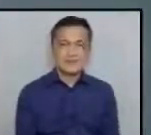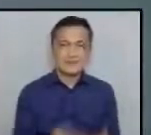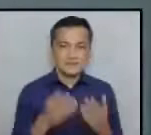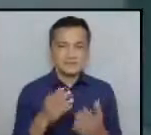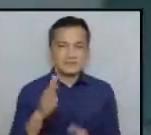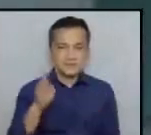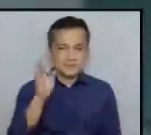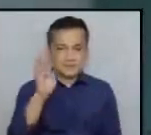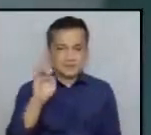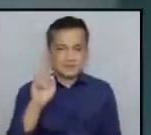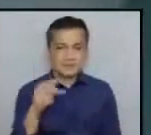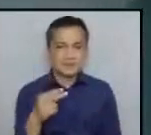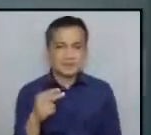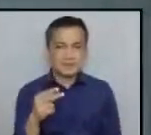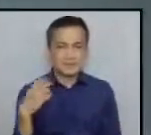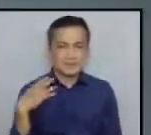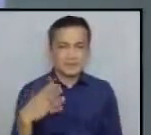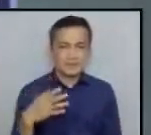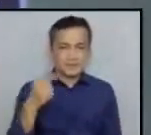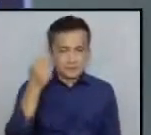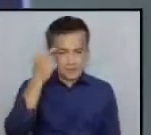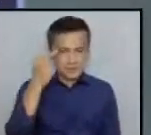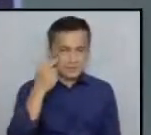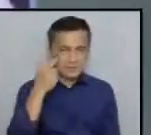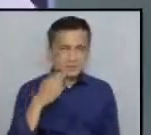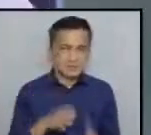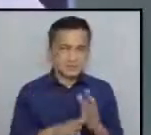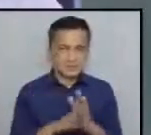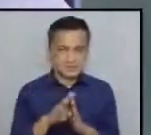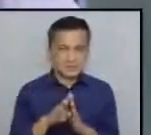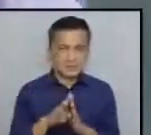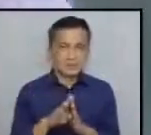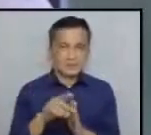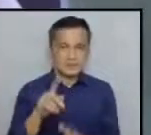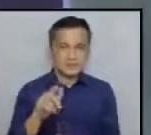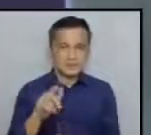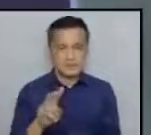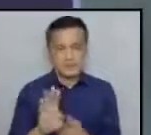ang chair ng Gender Development Focal Point System ng PTV. Back to you guys!